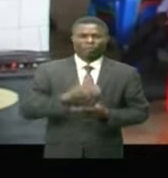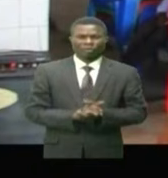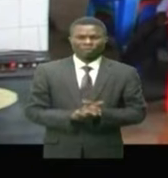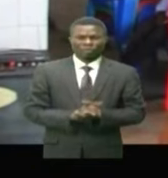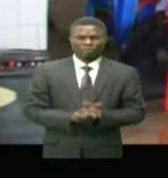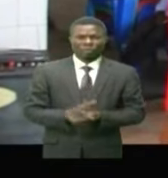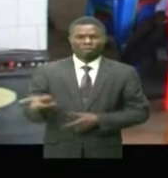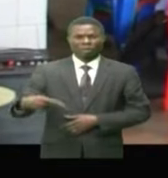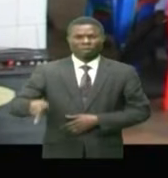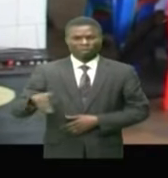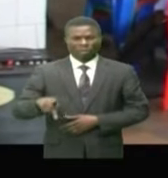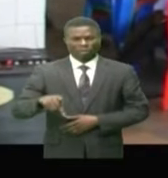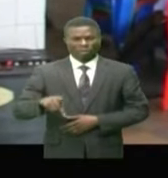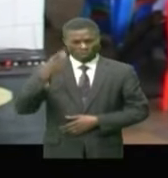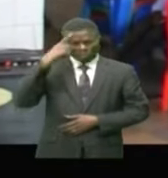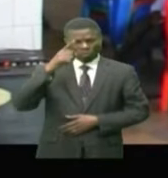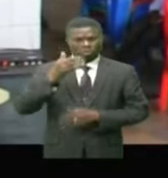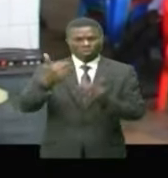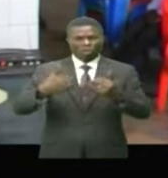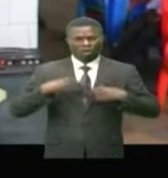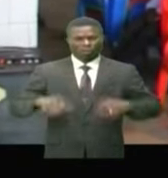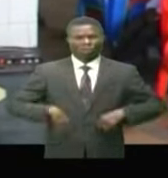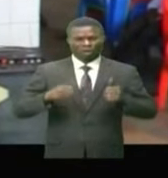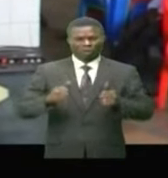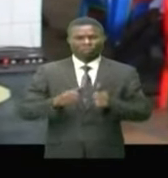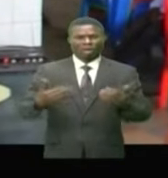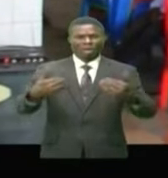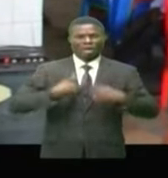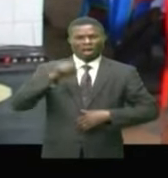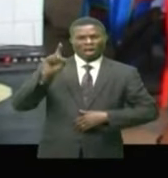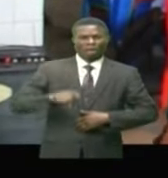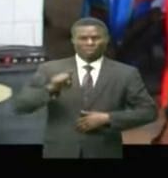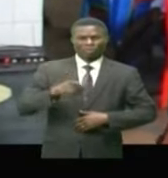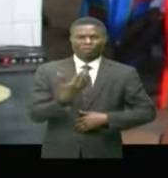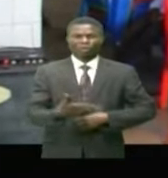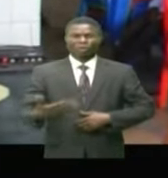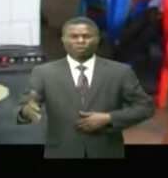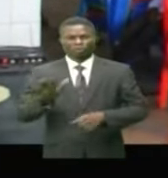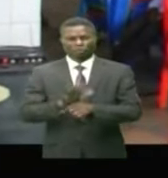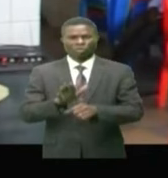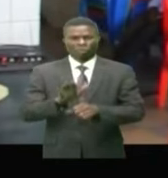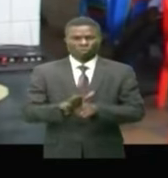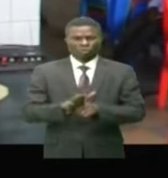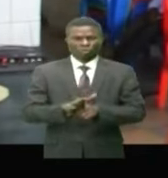la province, pour survivre, a besoin des ressources pour